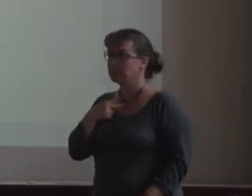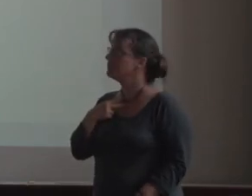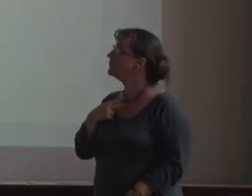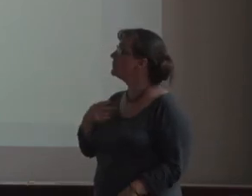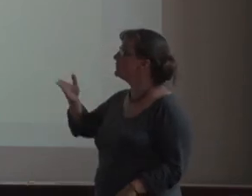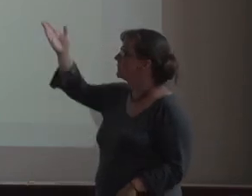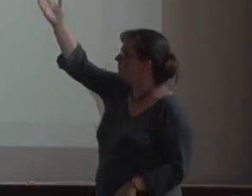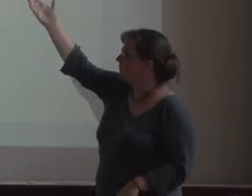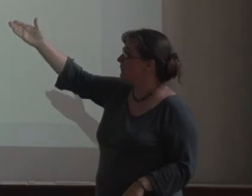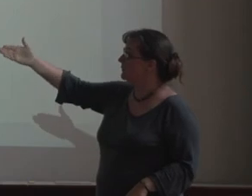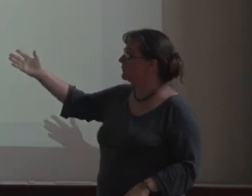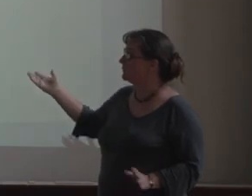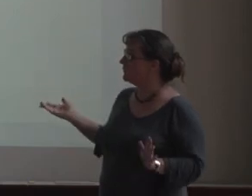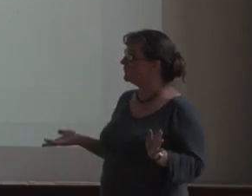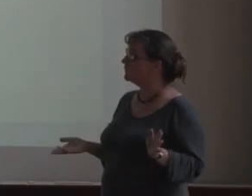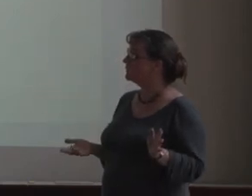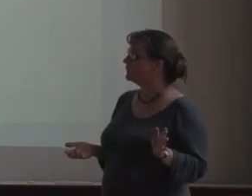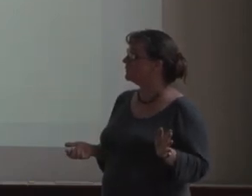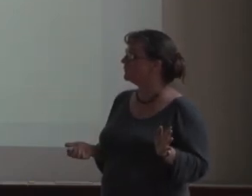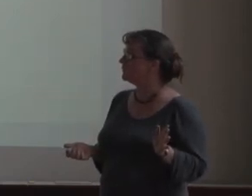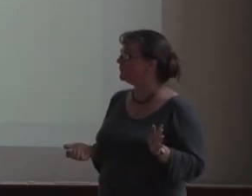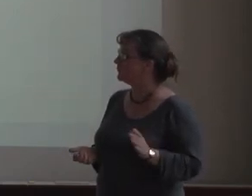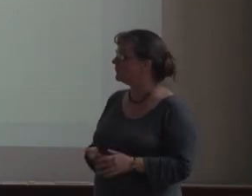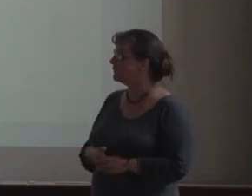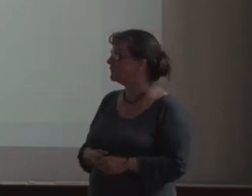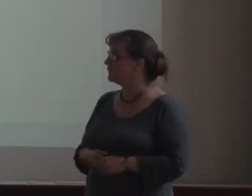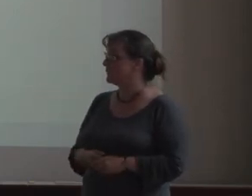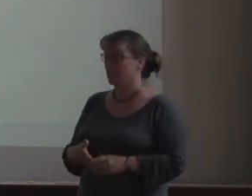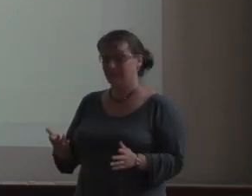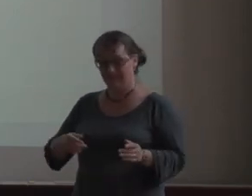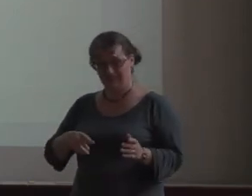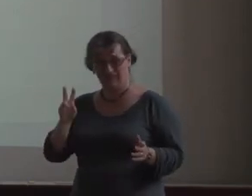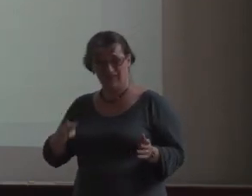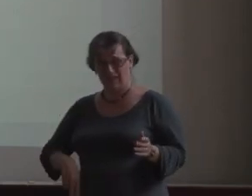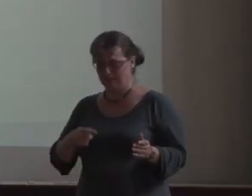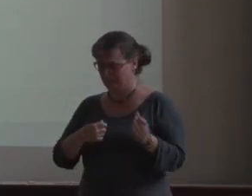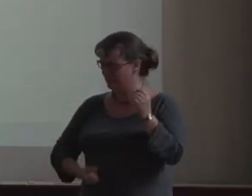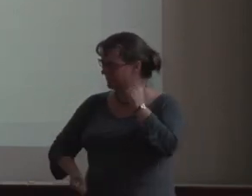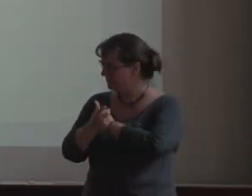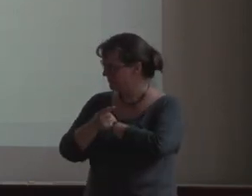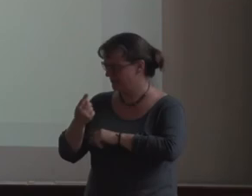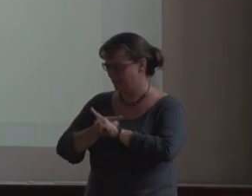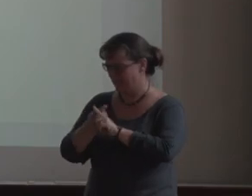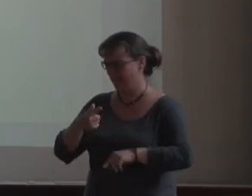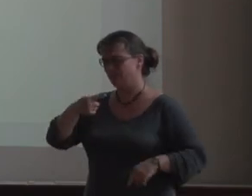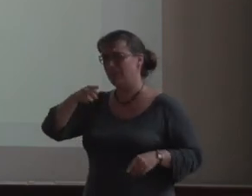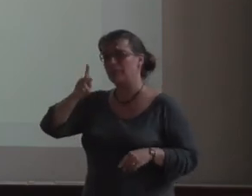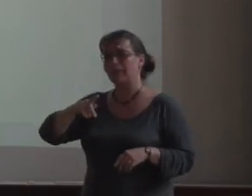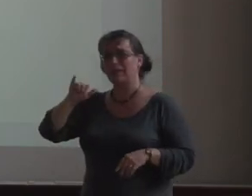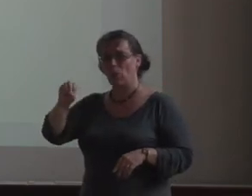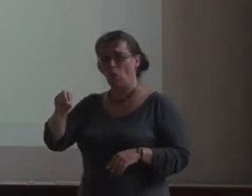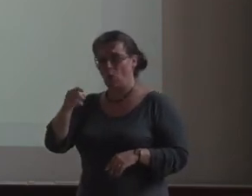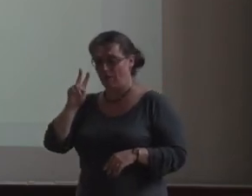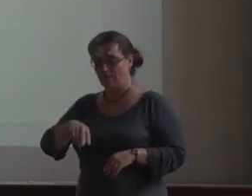Et c'est un peu le désert. Alors, c'est là où c'est complètement contradictoire, c'est que GPIO, autant c'est super facile à utiliser quand on est en